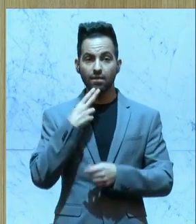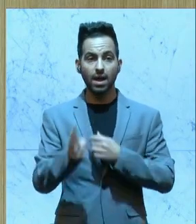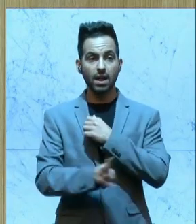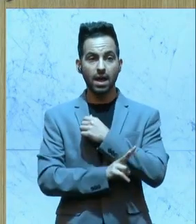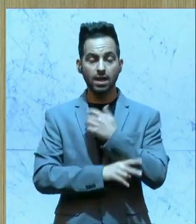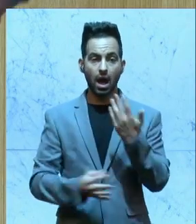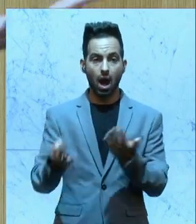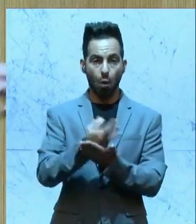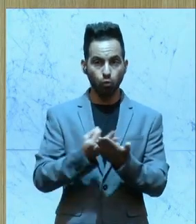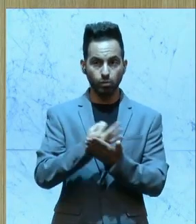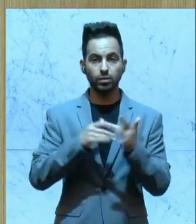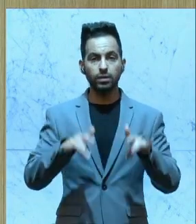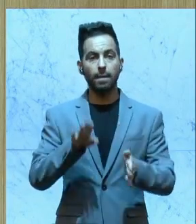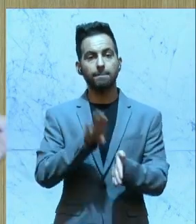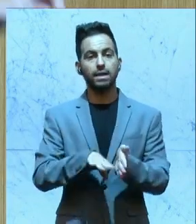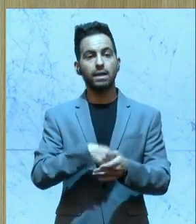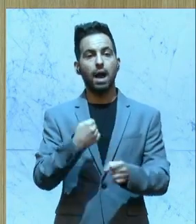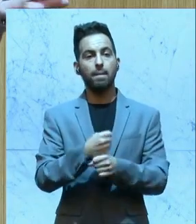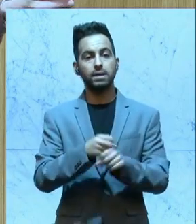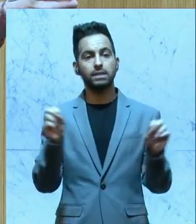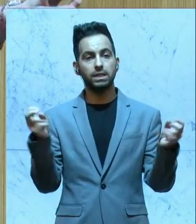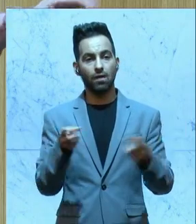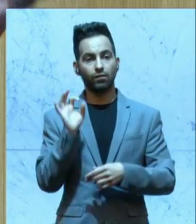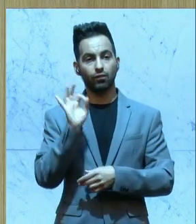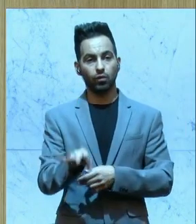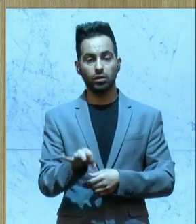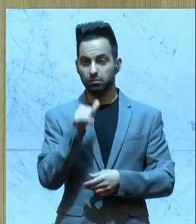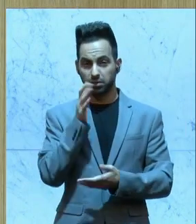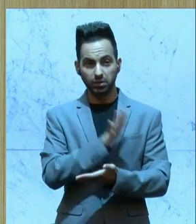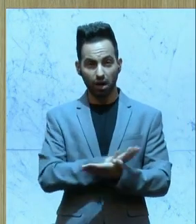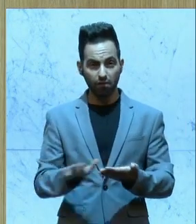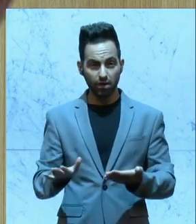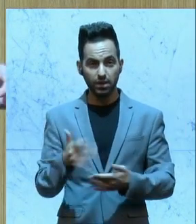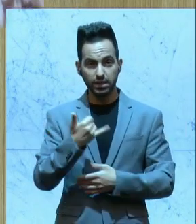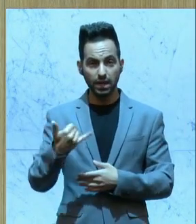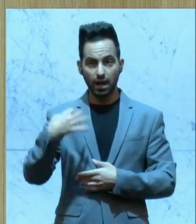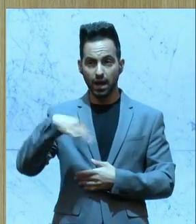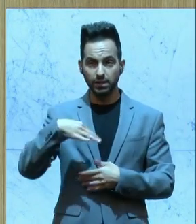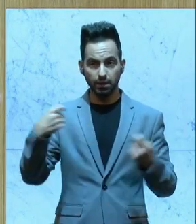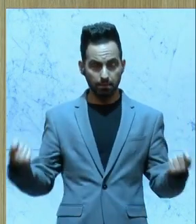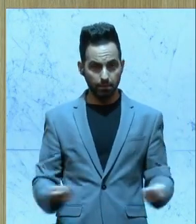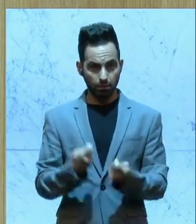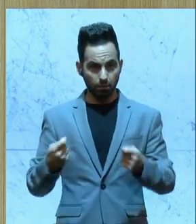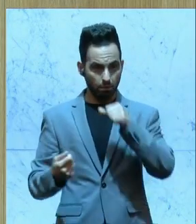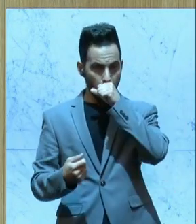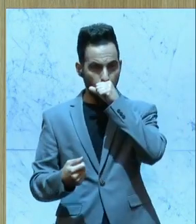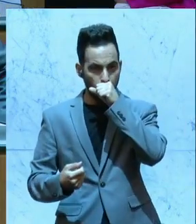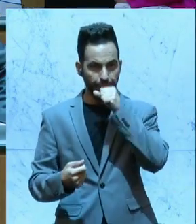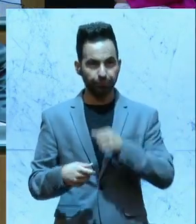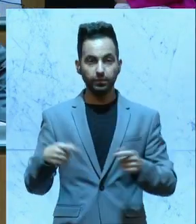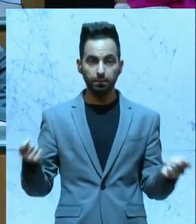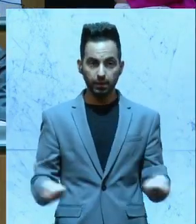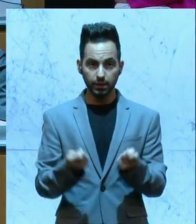der macht das nur, um billige Arbeitskräfte zu haben. Das ist ganz einfach, jeder einzelne Betrieb, die Betriebe, die Unternehmerinnen und Unternehmer